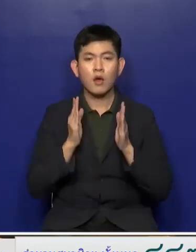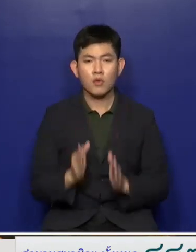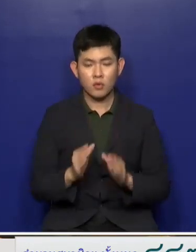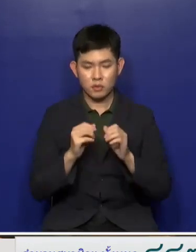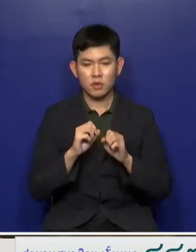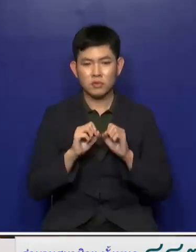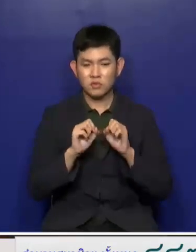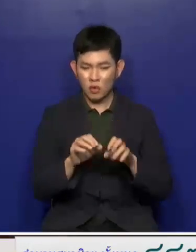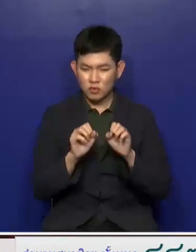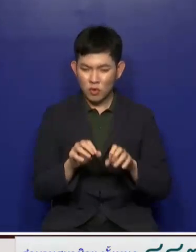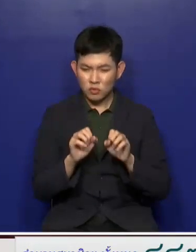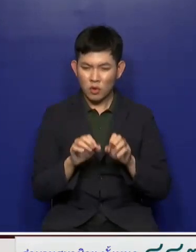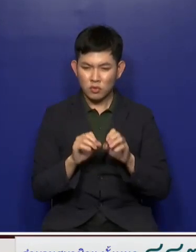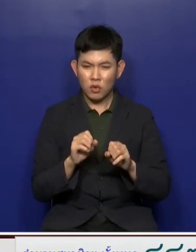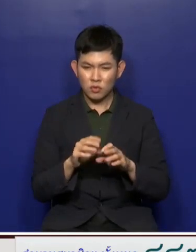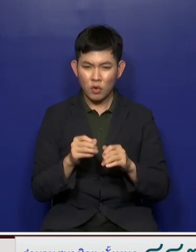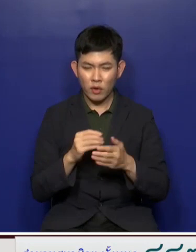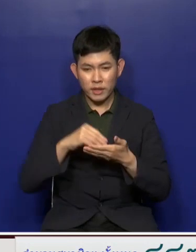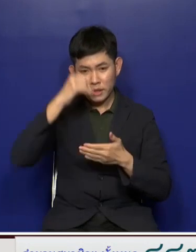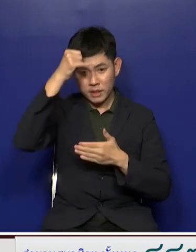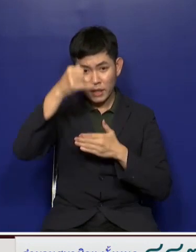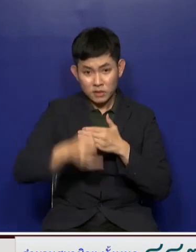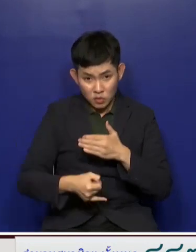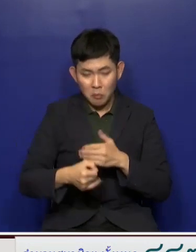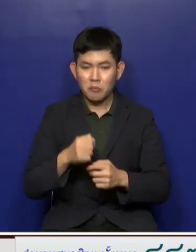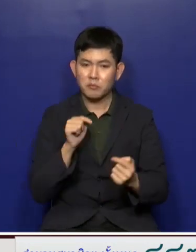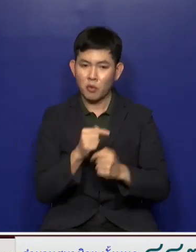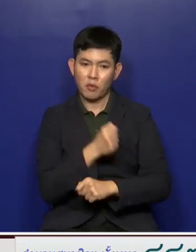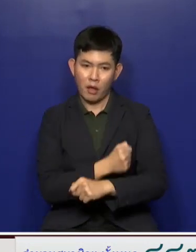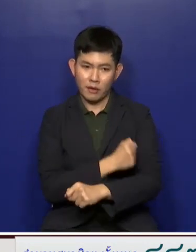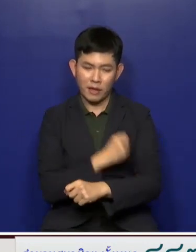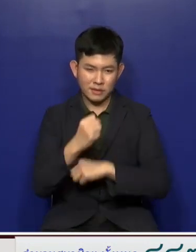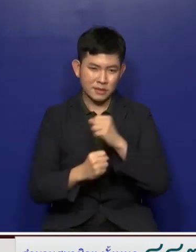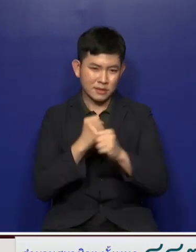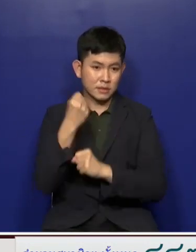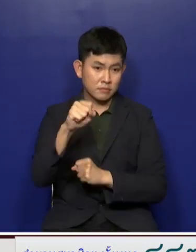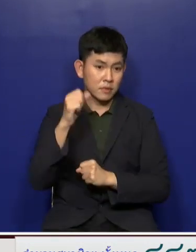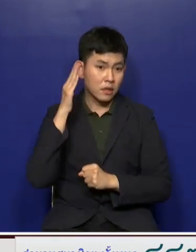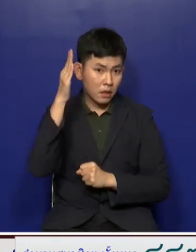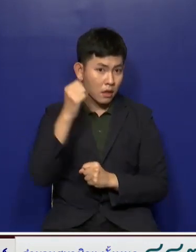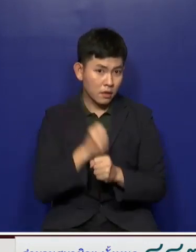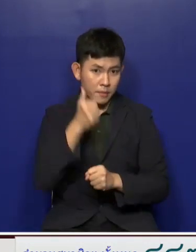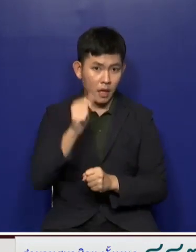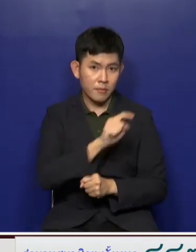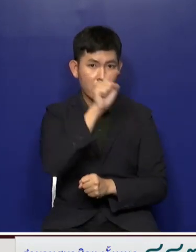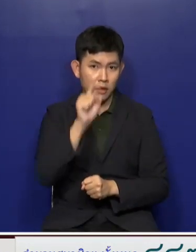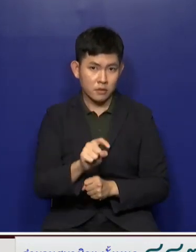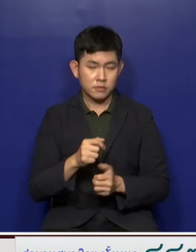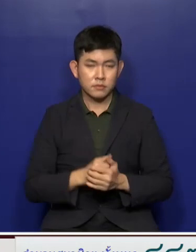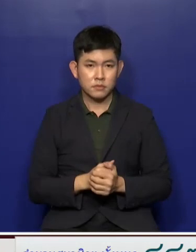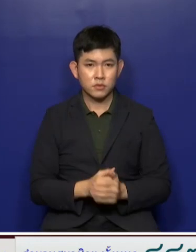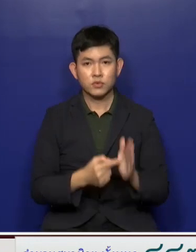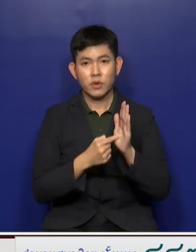าป้อนแรงงานหรือระบบแรงงานในอนาคต10ปีข้างหน้าได้หรือไม่เราเห็นภาพรถ